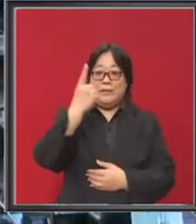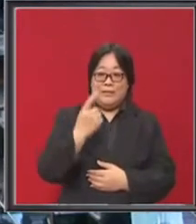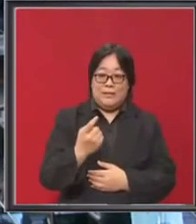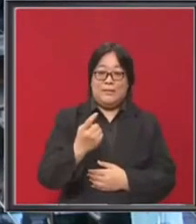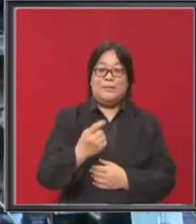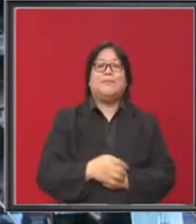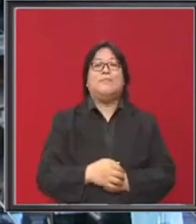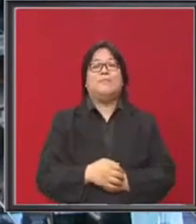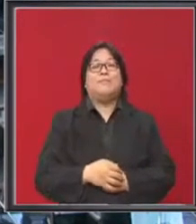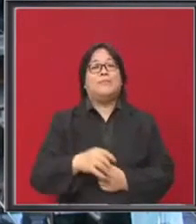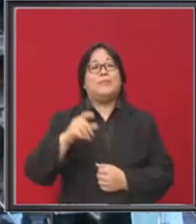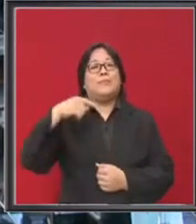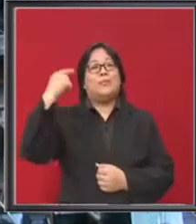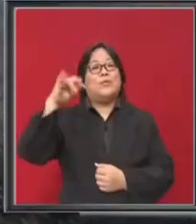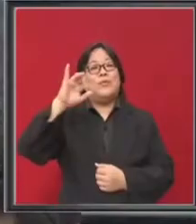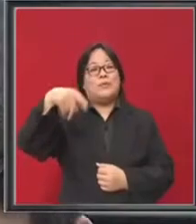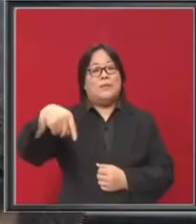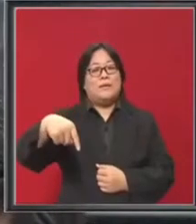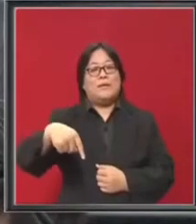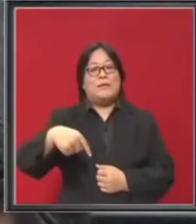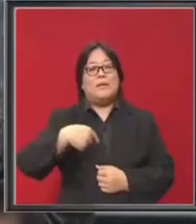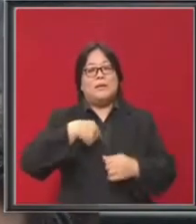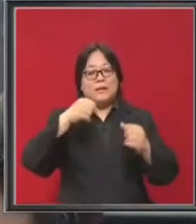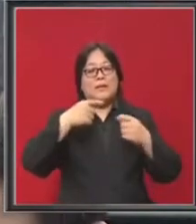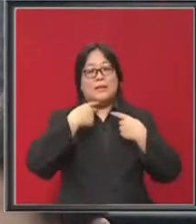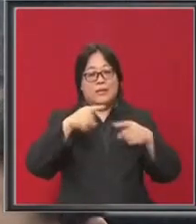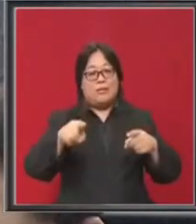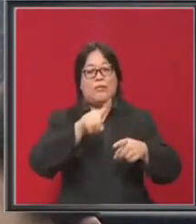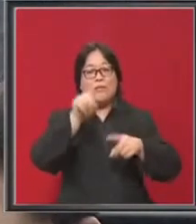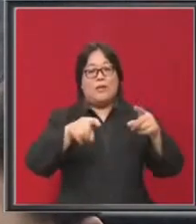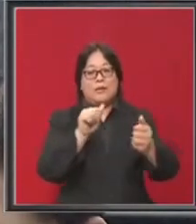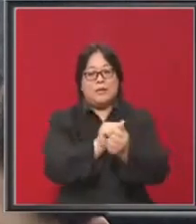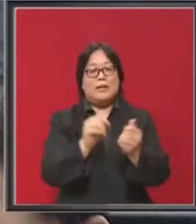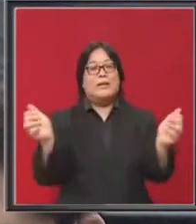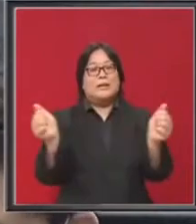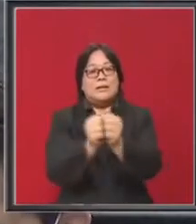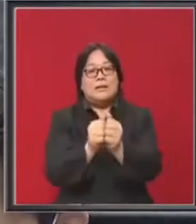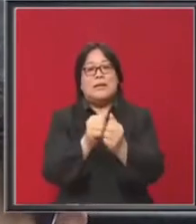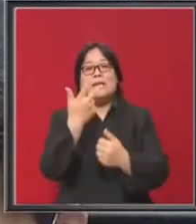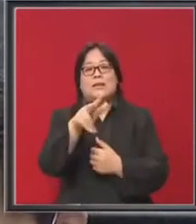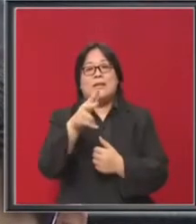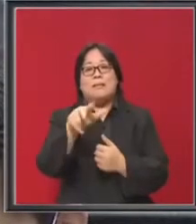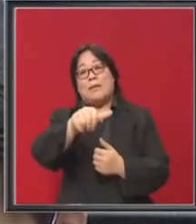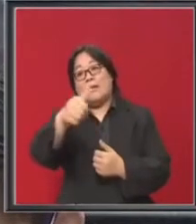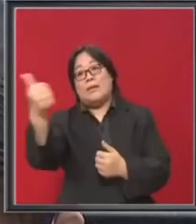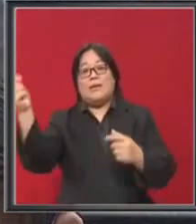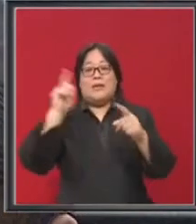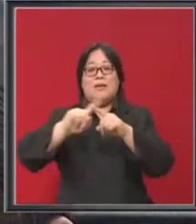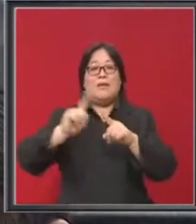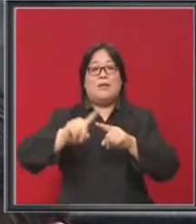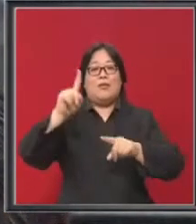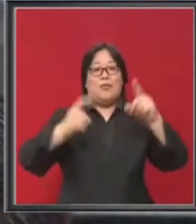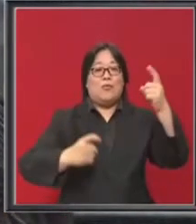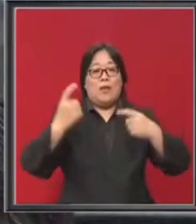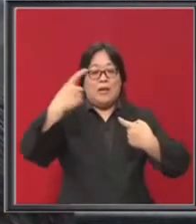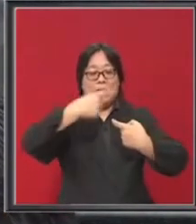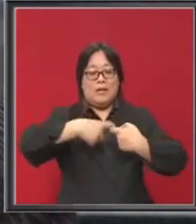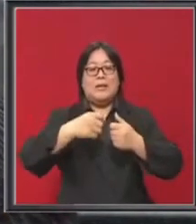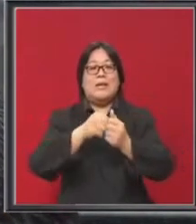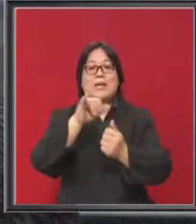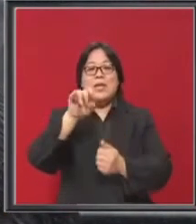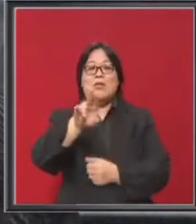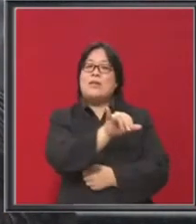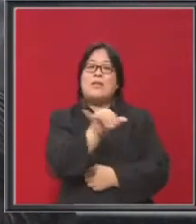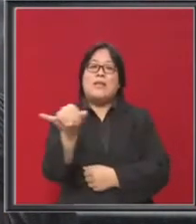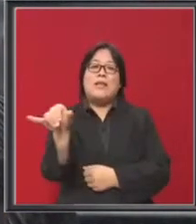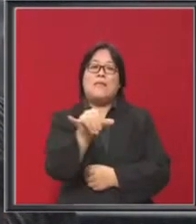yang dipertua Izinkan saya menjawab soal ini Bekali dengan 13 lagi pertanyaan berhubungan dengan